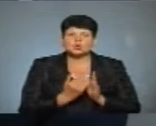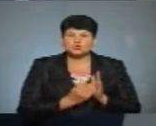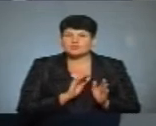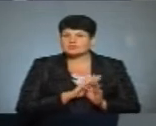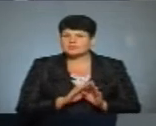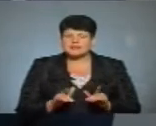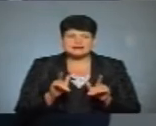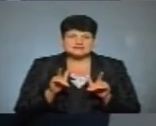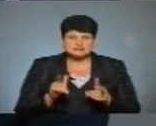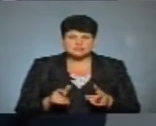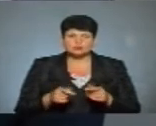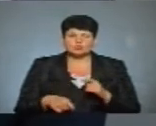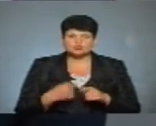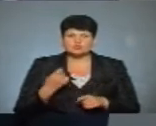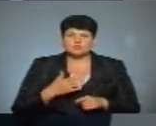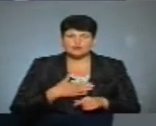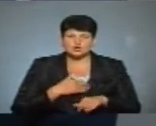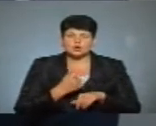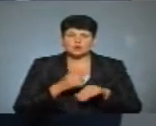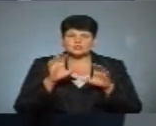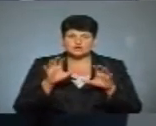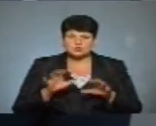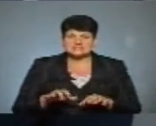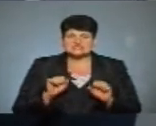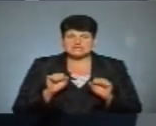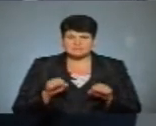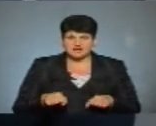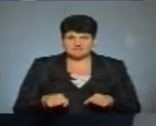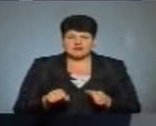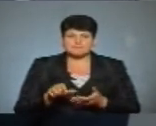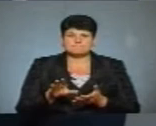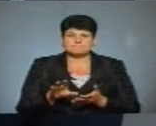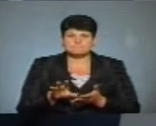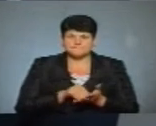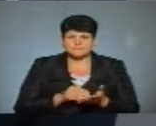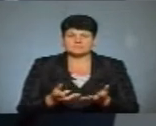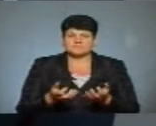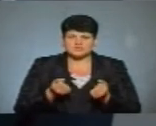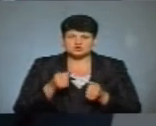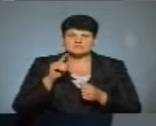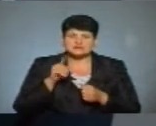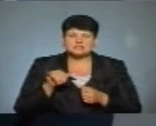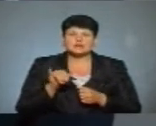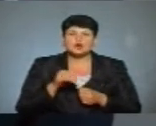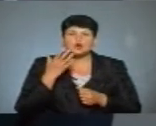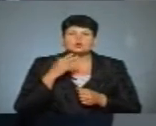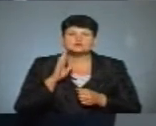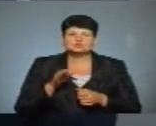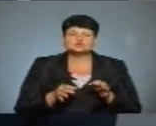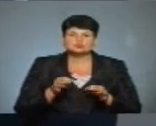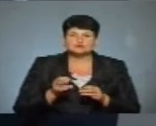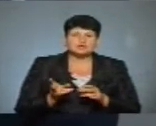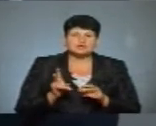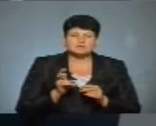не згідний, так як порушуються мої конституційні права. Примірники брати, для того, щоб знати, коли буде суд, і приходити